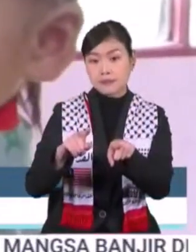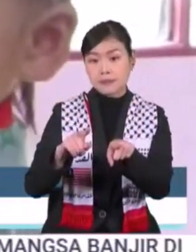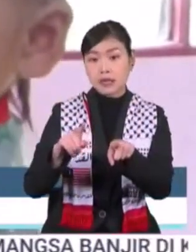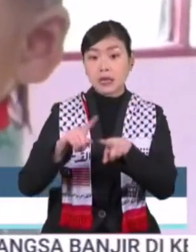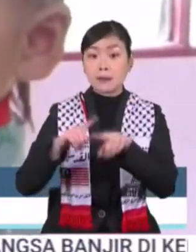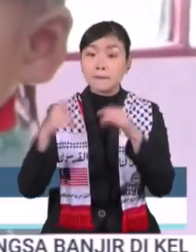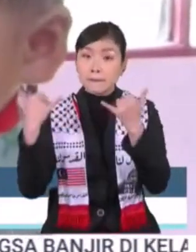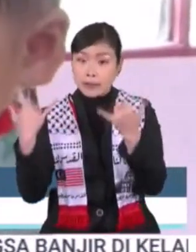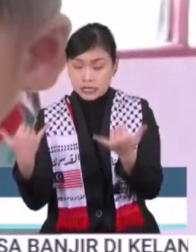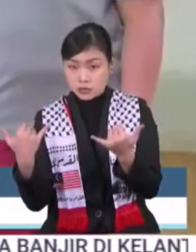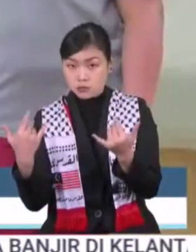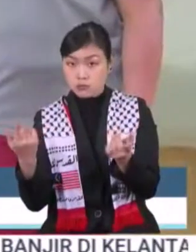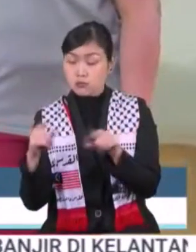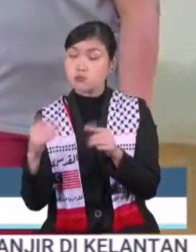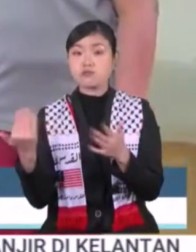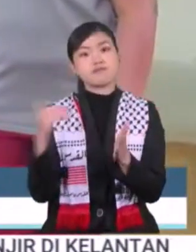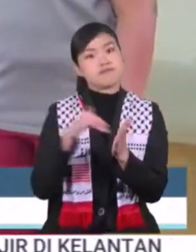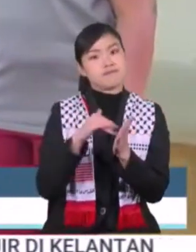Sekarang masa kedua banjir.